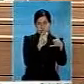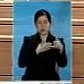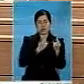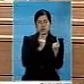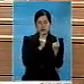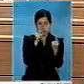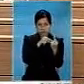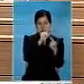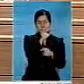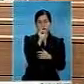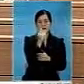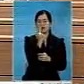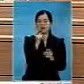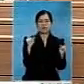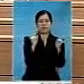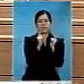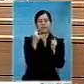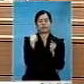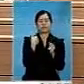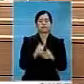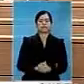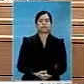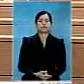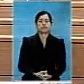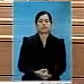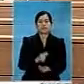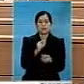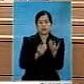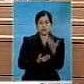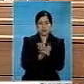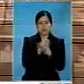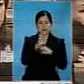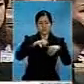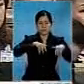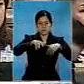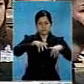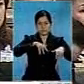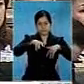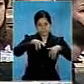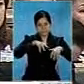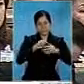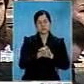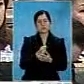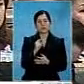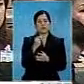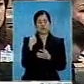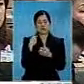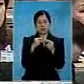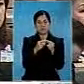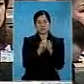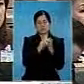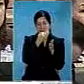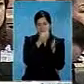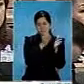ดียวแล้วเอาคะแนนมาเรียงกันฉะนั้นโอกาสของพี่น้องประชาชนนะครับจากหลากหลายสาขาอาชี